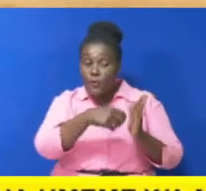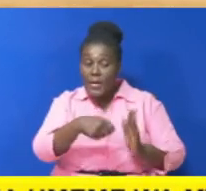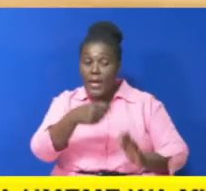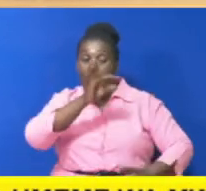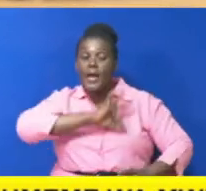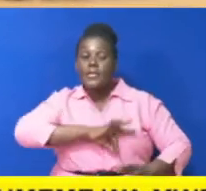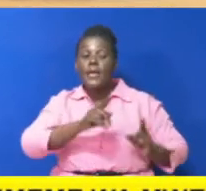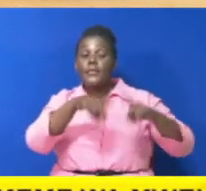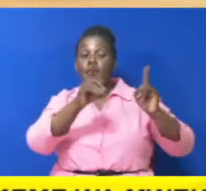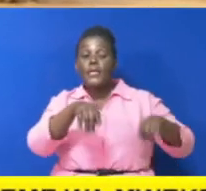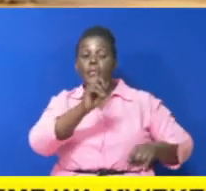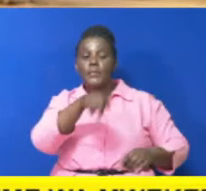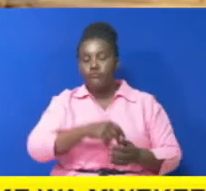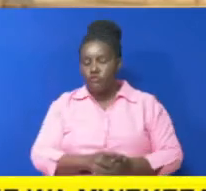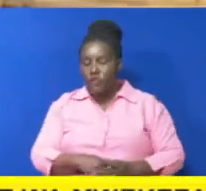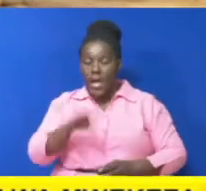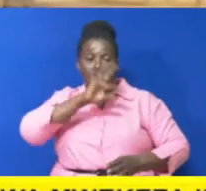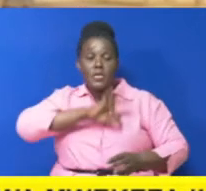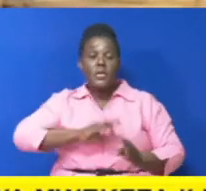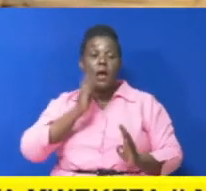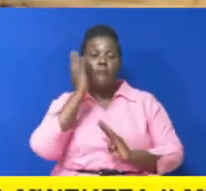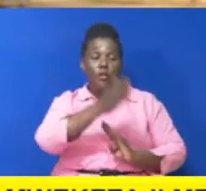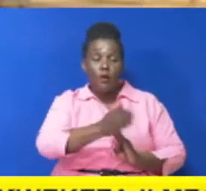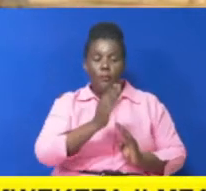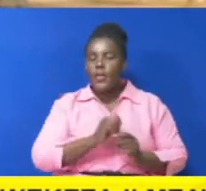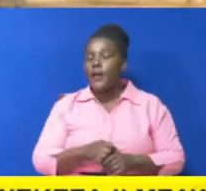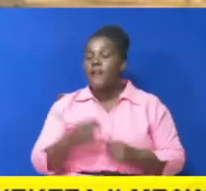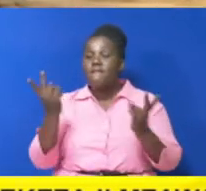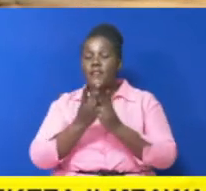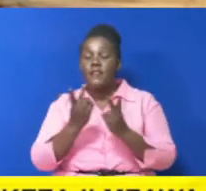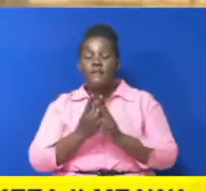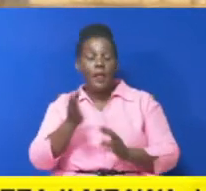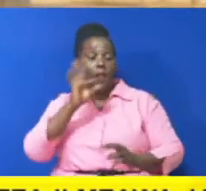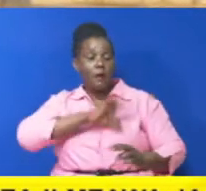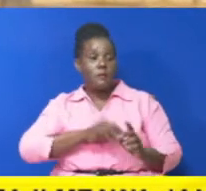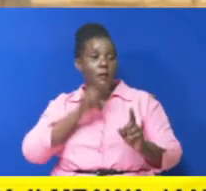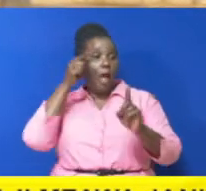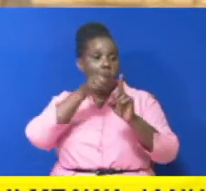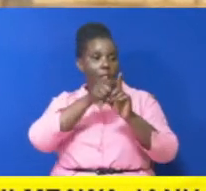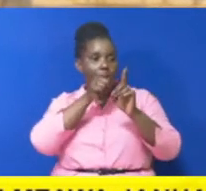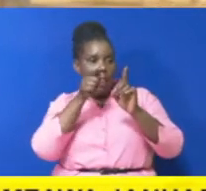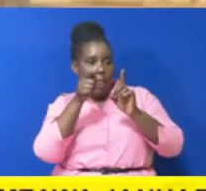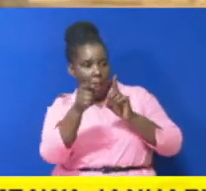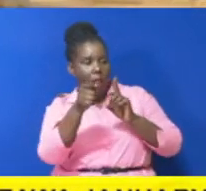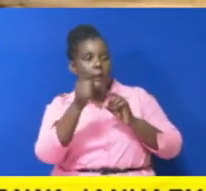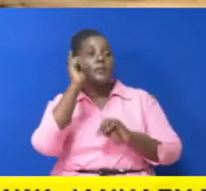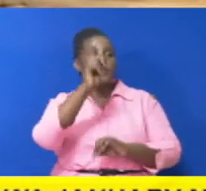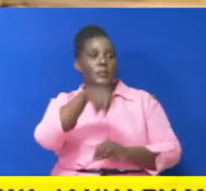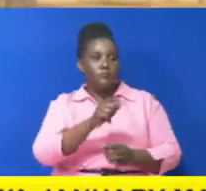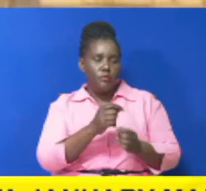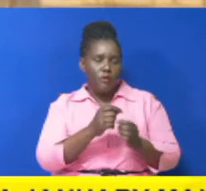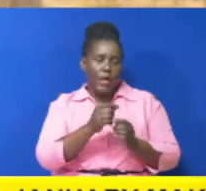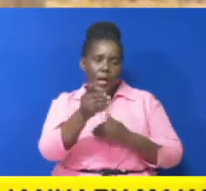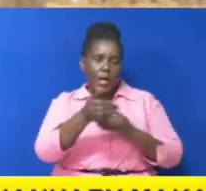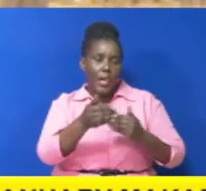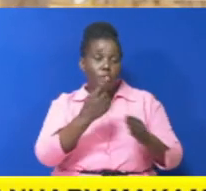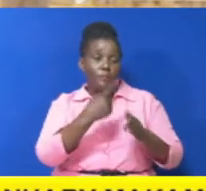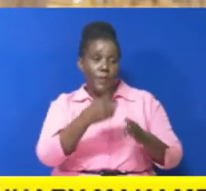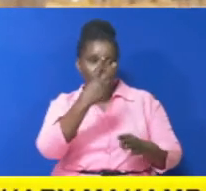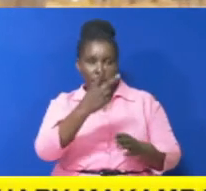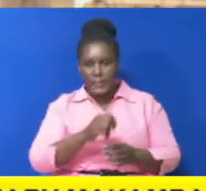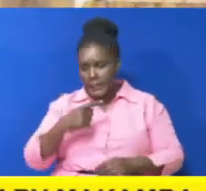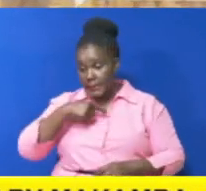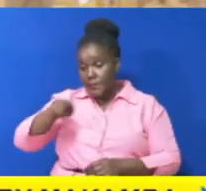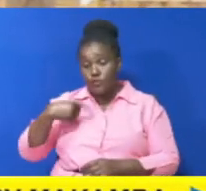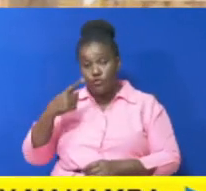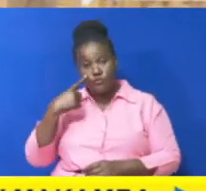kuna ajira zile ambazo zinatokana na watu kuleta bidhaa mbalimbali na kufanya shughuli mbalimbali, indirect zaidi ya 200. Kwa hiyo kuna ajira